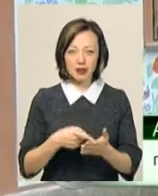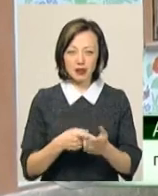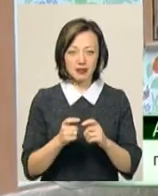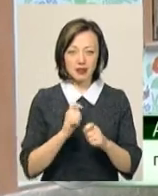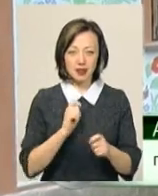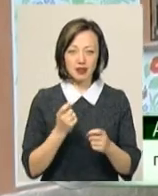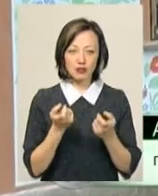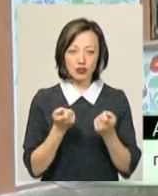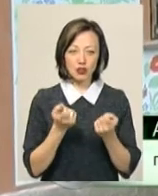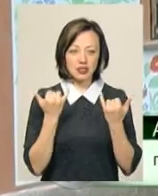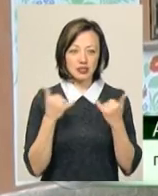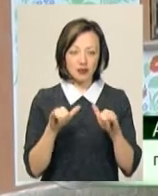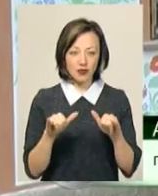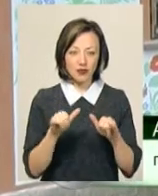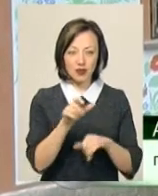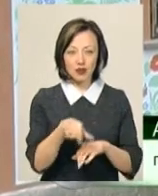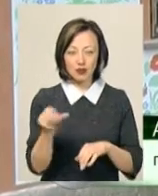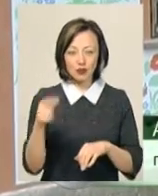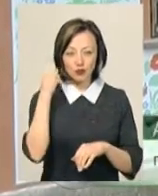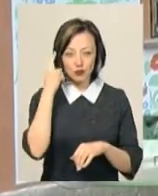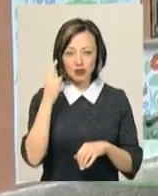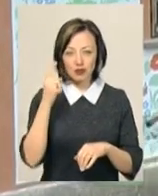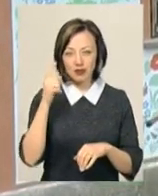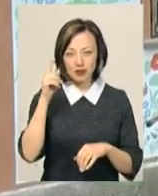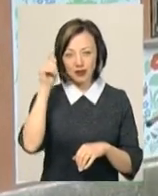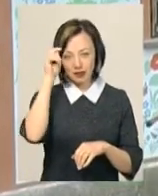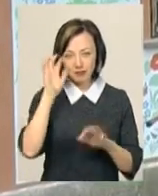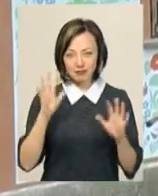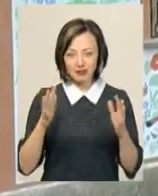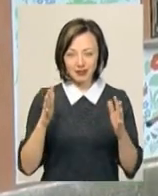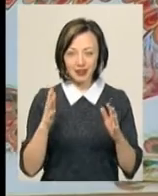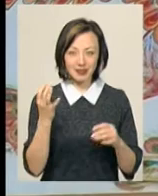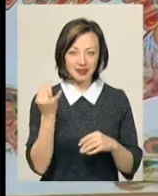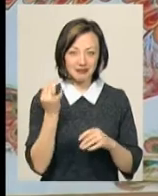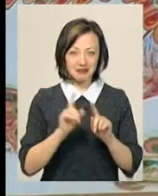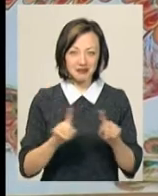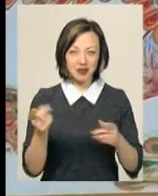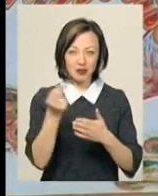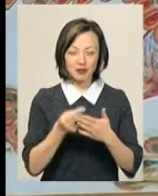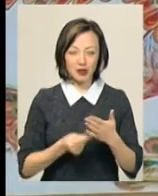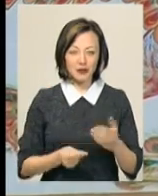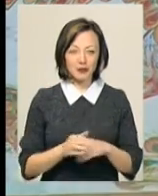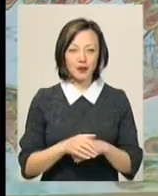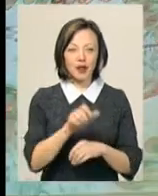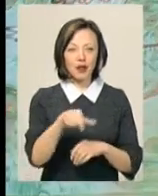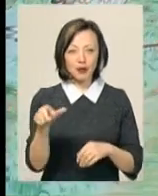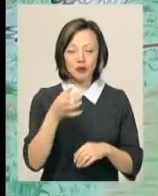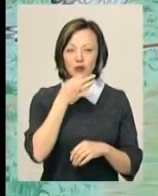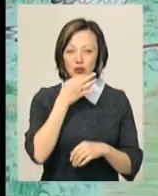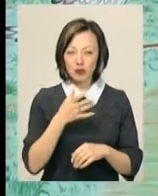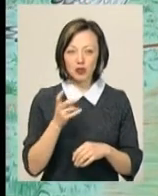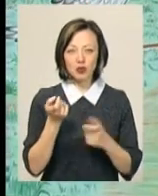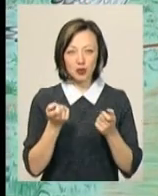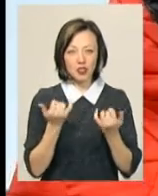також трохи здивовані, думають, який чоловік дивакуватий, що він тут розмальовує. Односельцям чудернацькі оздоби подобаються,